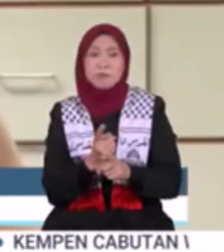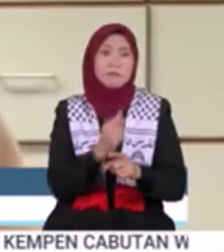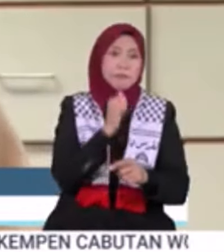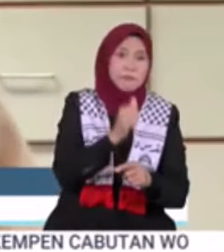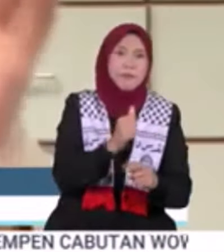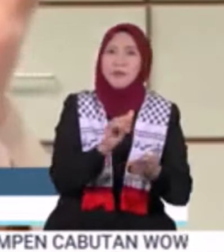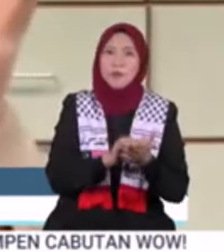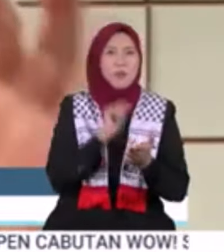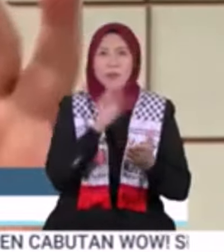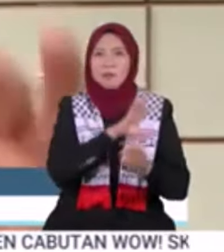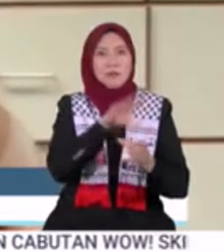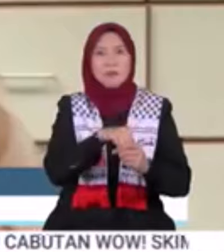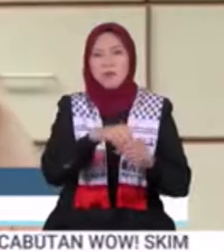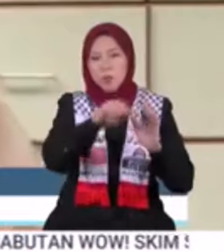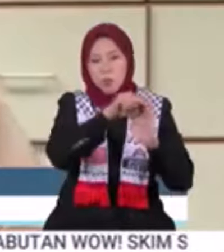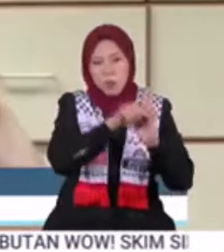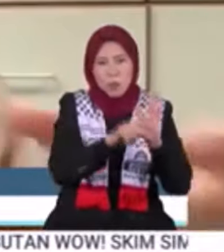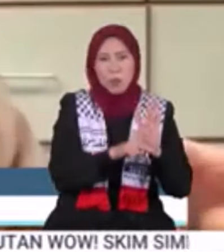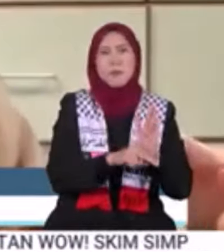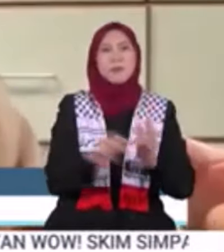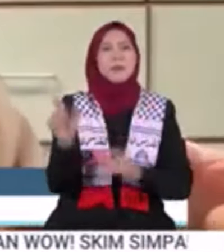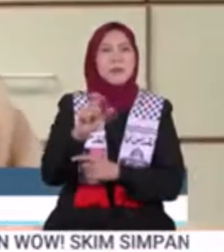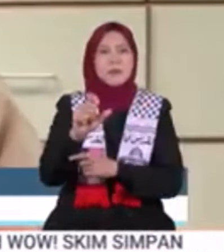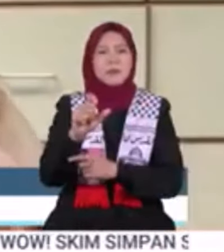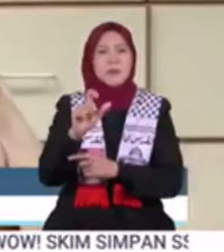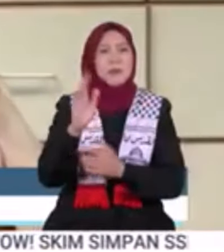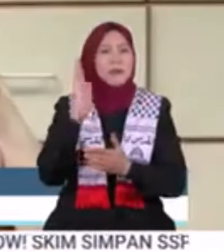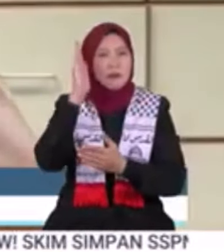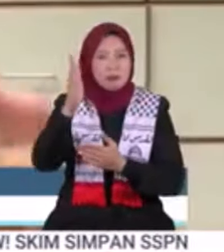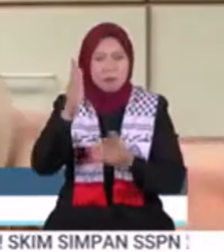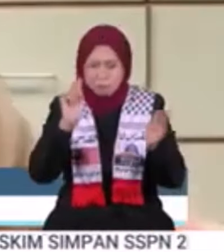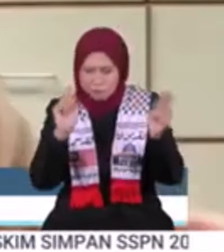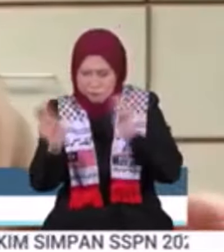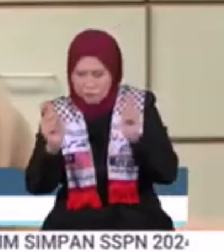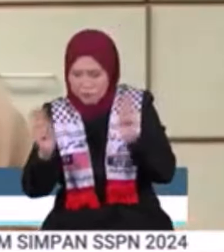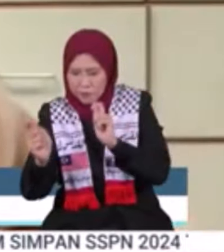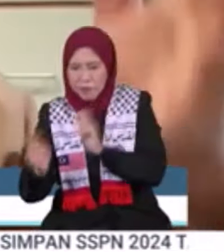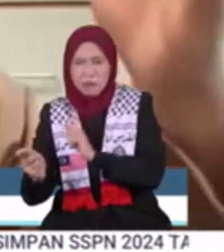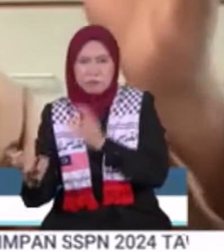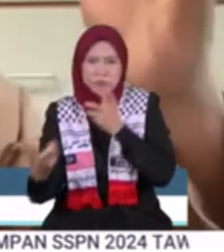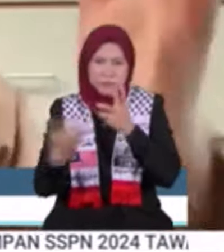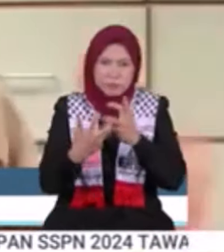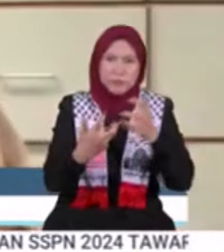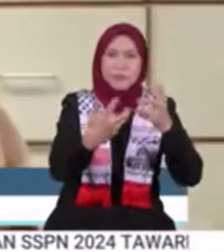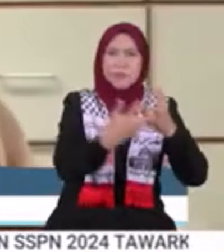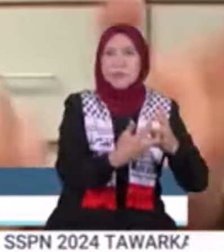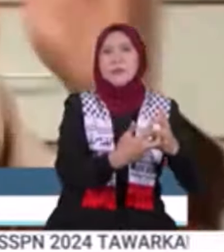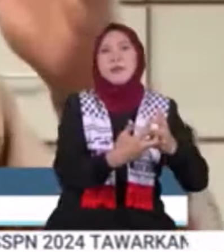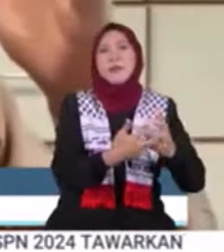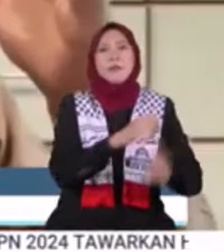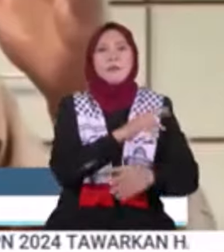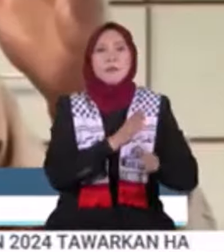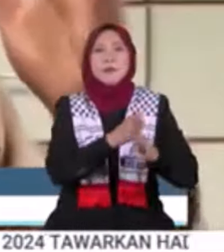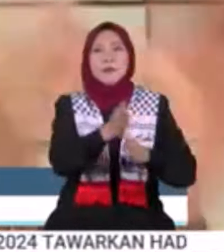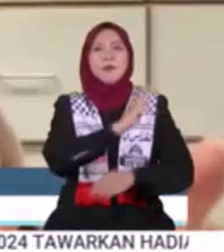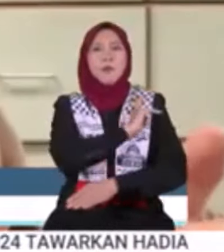hukum hakam Islam. Ia melibatkan tentang pemurnian dan pengharmonian di antara bidang kuasa